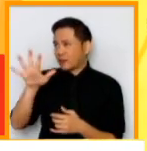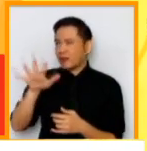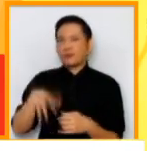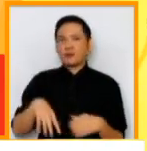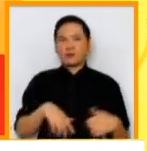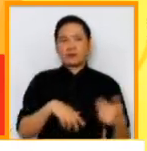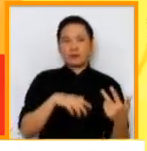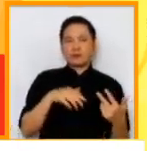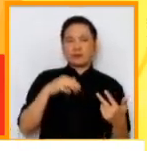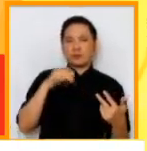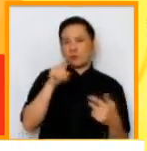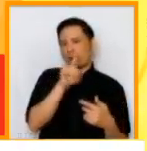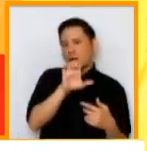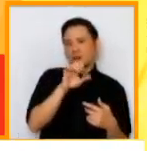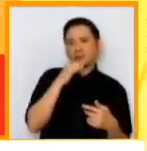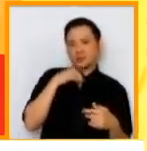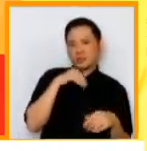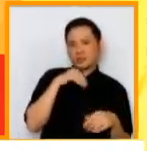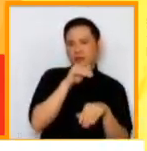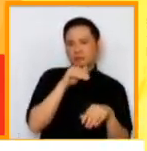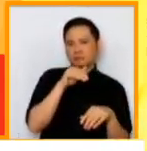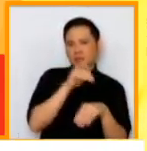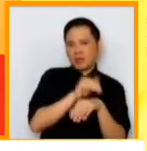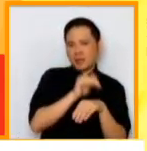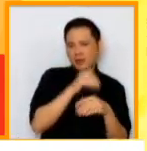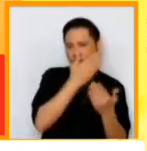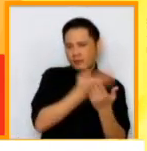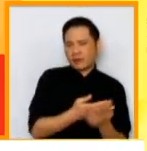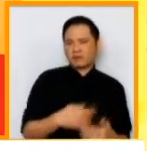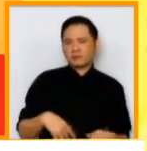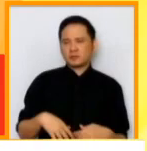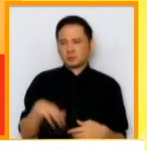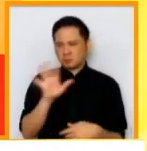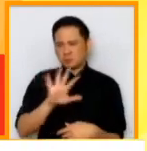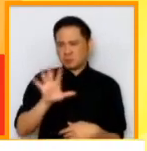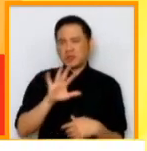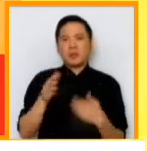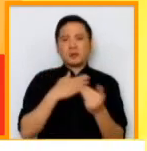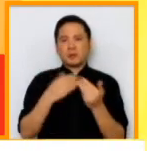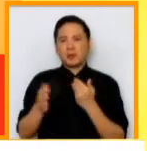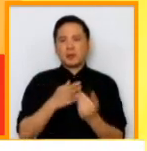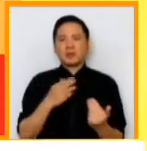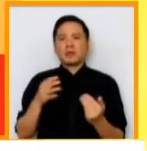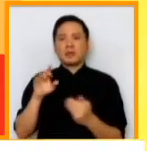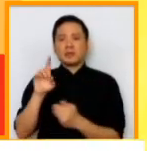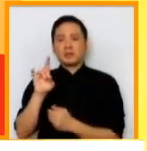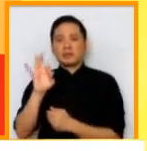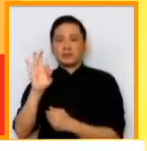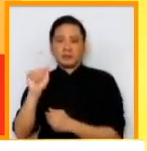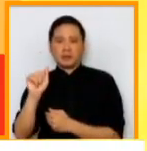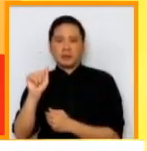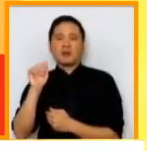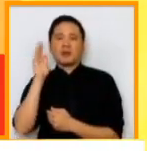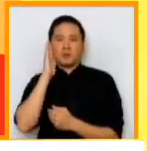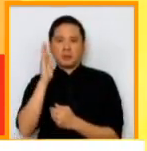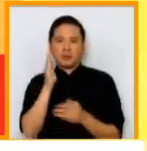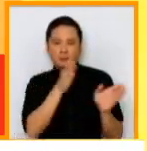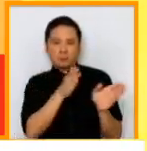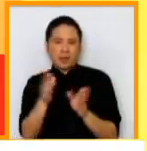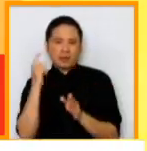or less than 100 remaining. So alam ko, dinaline up ngayon ng DFA ang pangalawang flight.